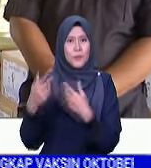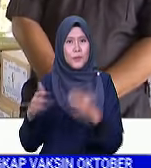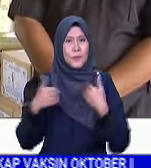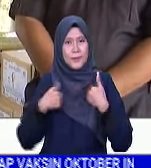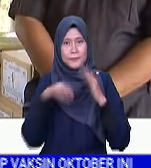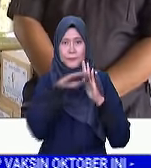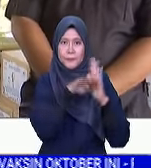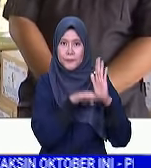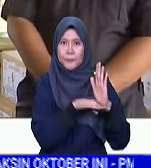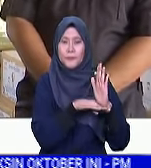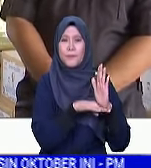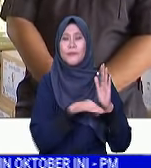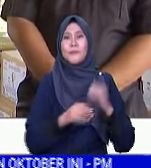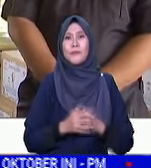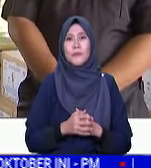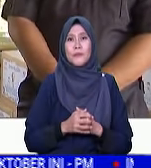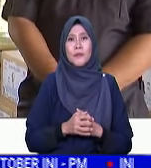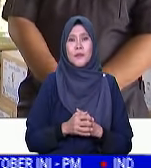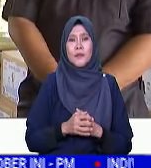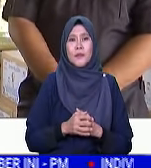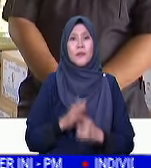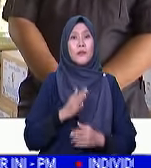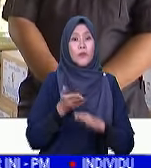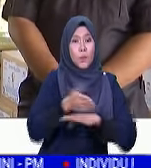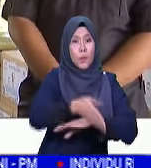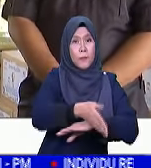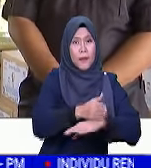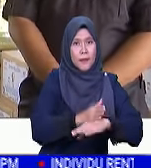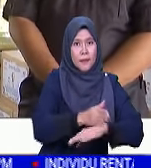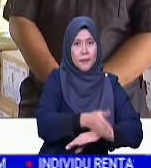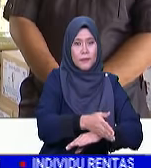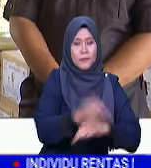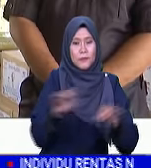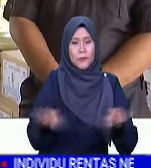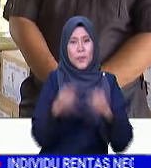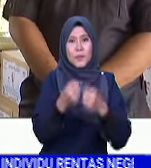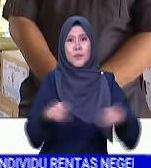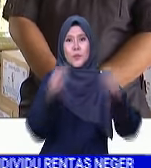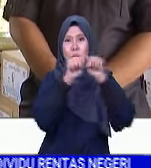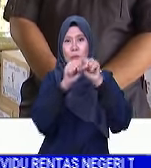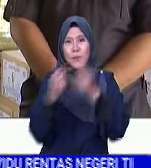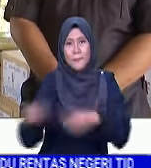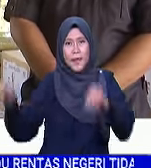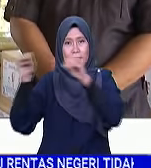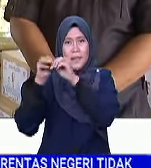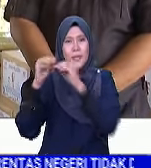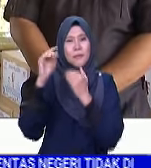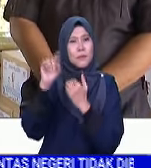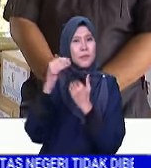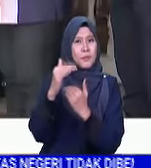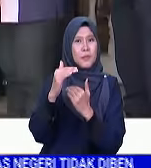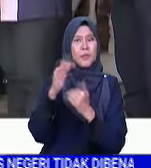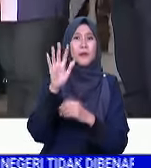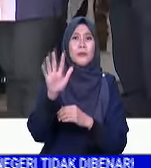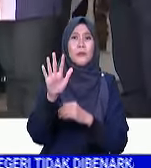okay, yang mana korban yang dilaksanakan di surau atau masjid tak lebih daripada